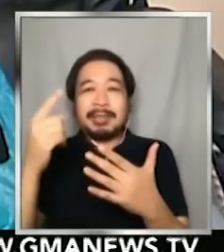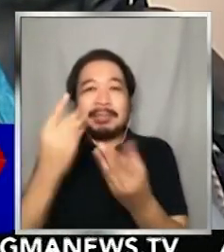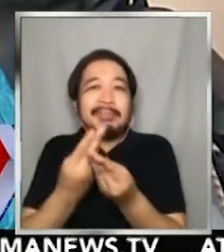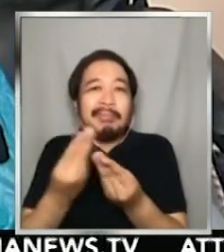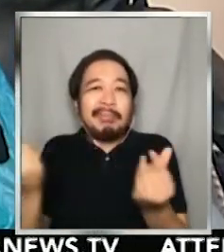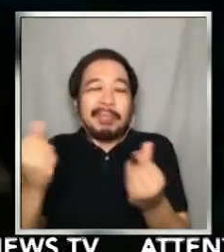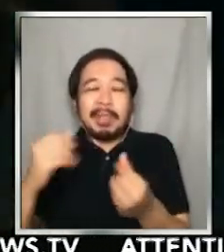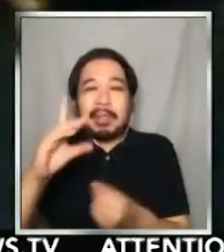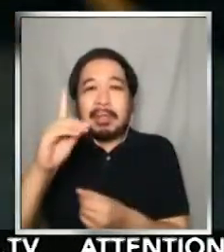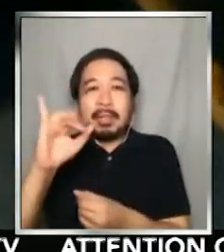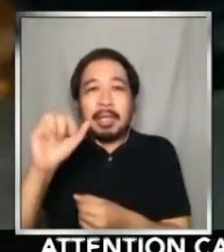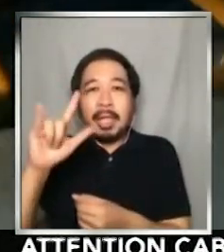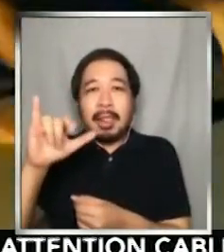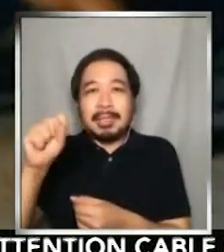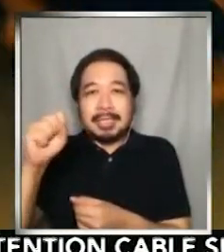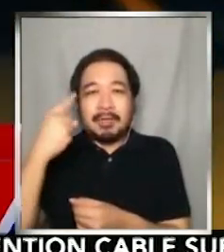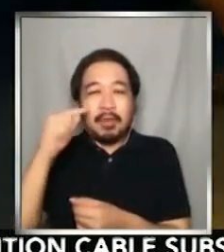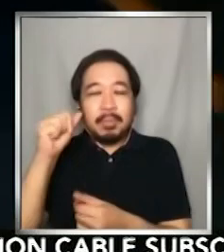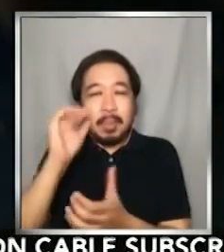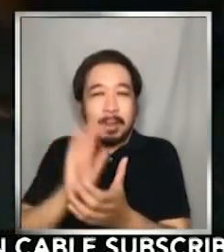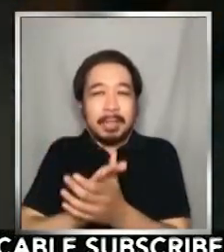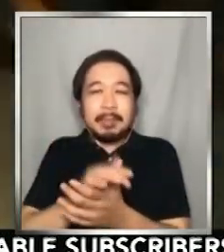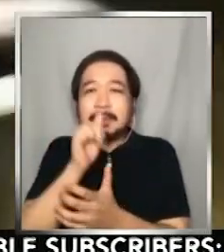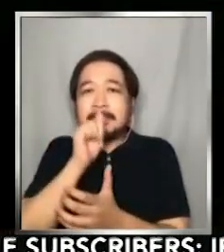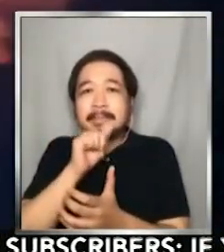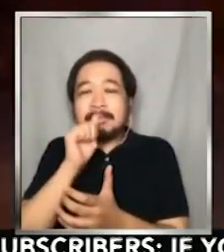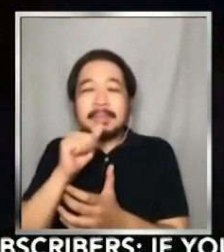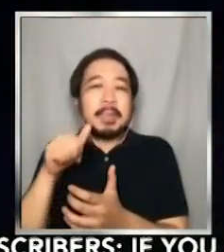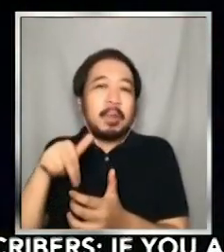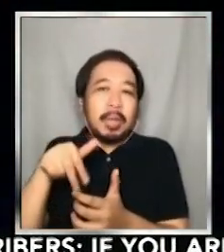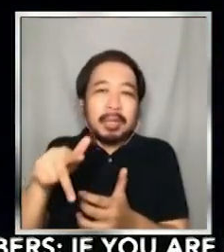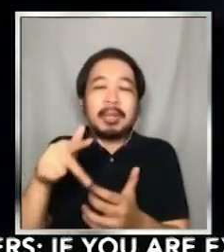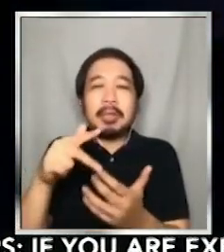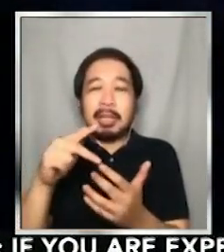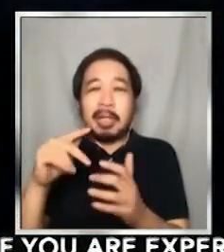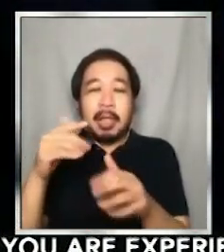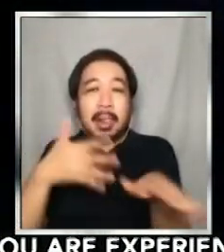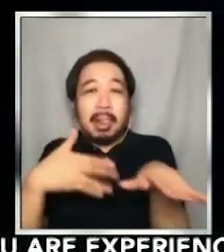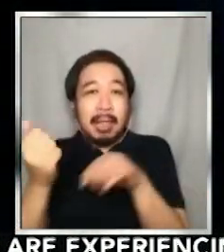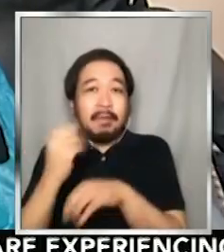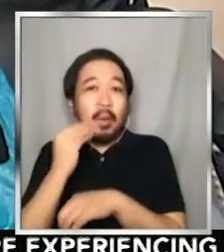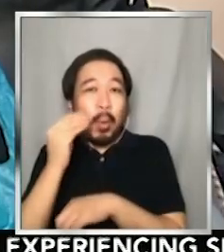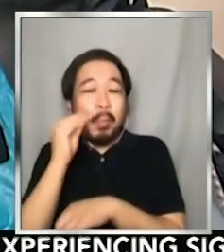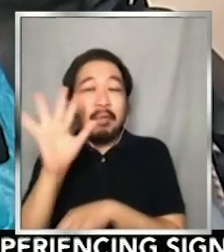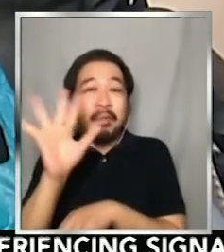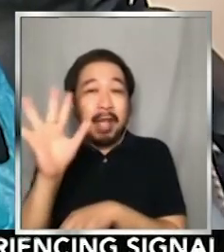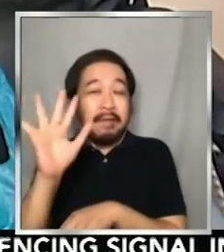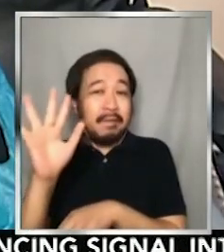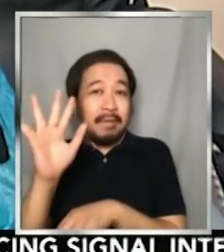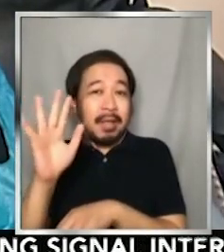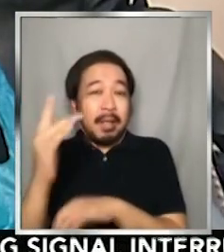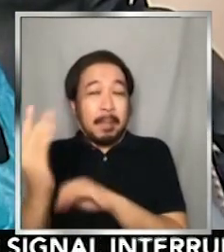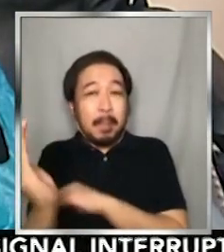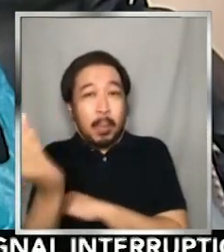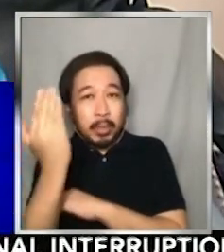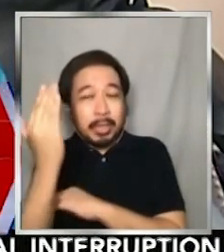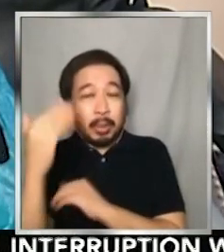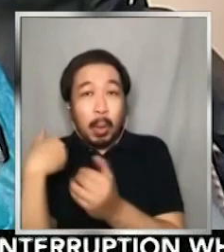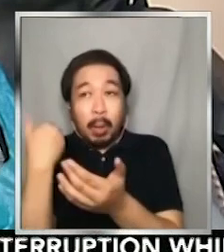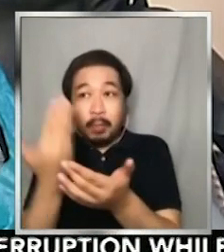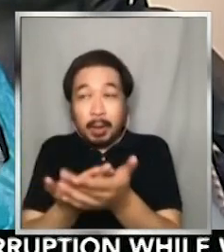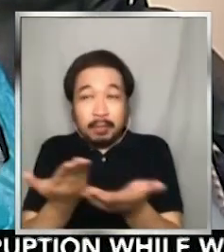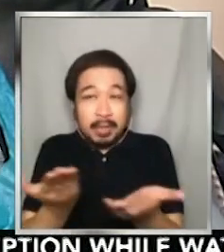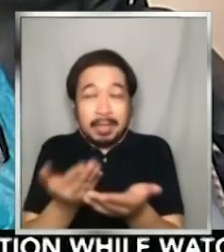lakad. So umalis kami na 5, so dumarating kami rito minsan, ano na, pag hindi kami